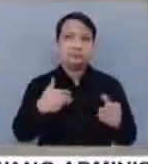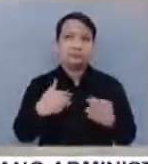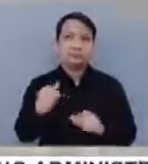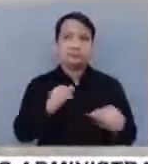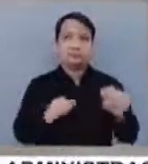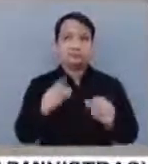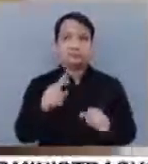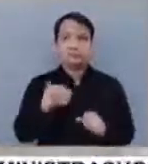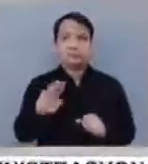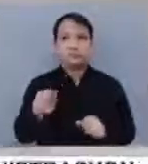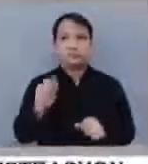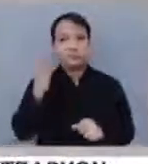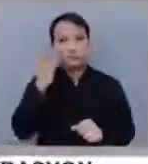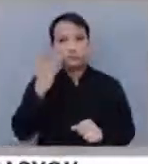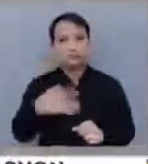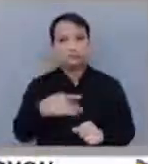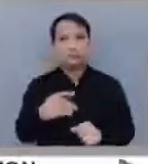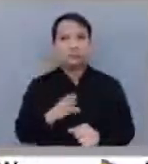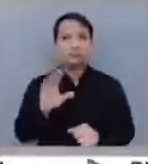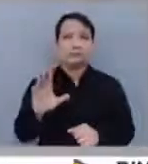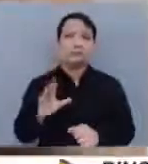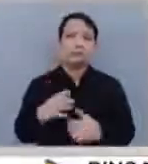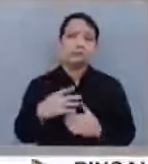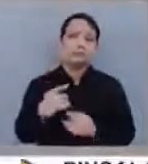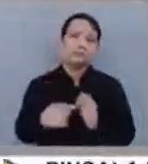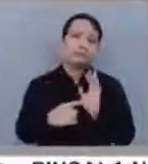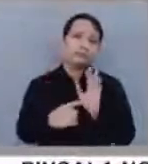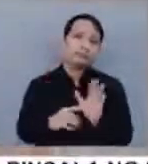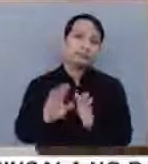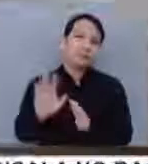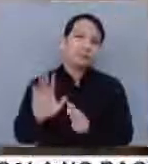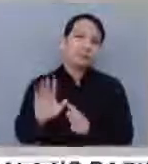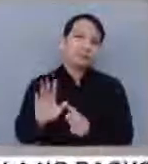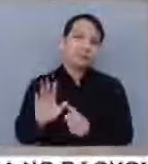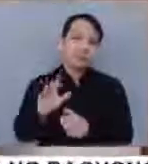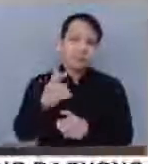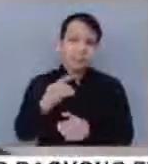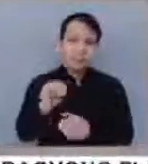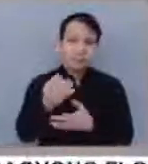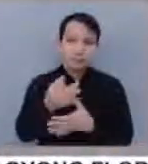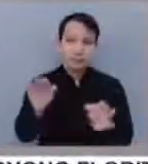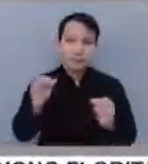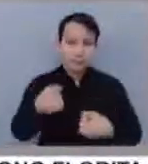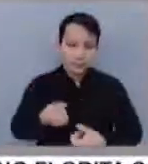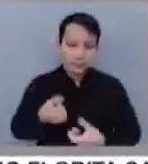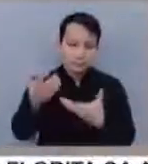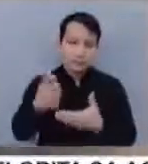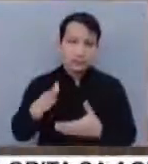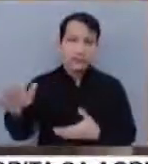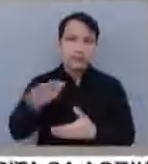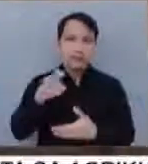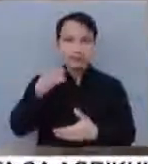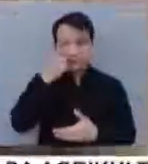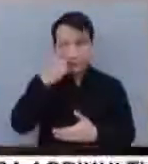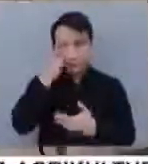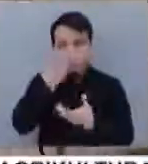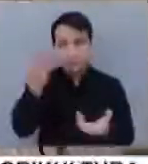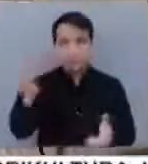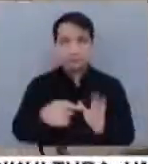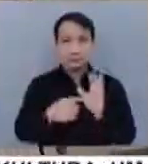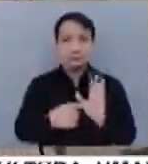yun. Isa rin sa mga nagustuhan ni Draconics dito ay ang kalayaan na binibigay nito upang ipahayag ang